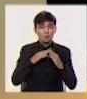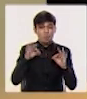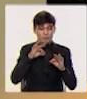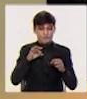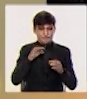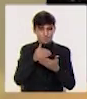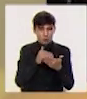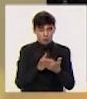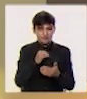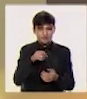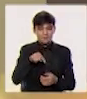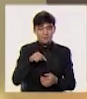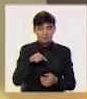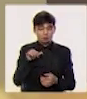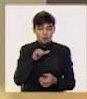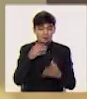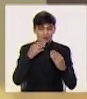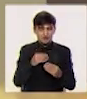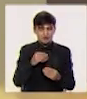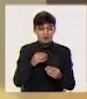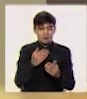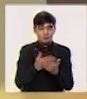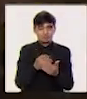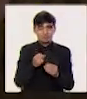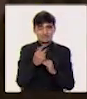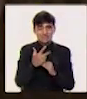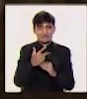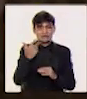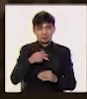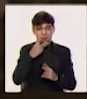бағдарламасын осы жексенбі күні сағат 13:30-да көріңіздер.